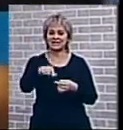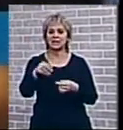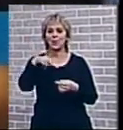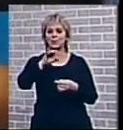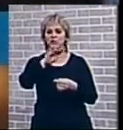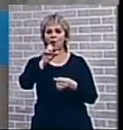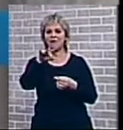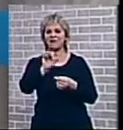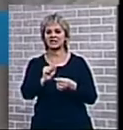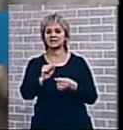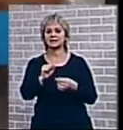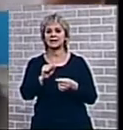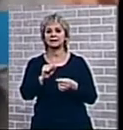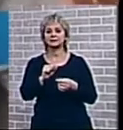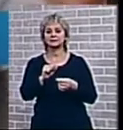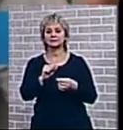Bridge of Arts.